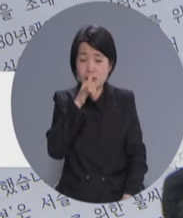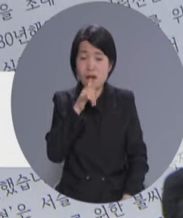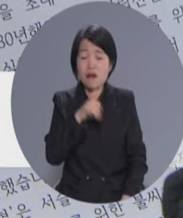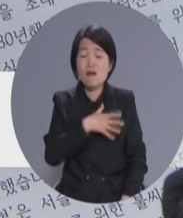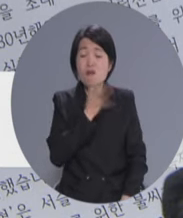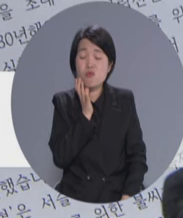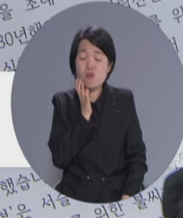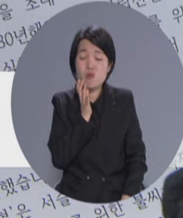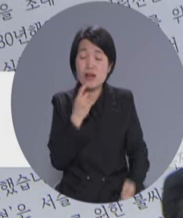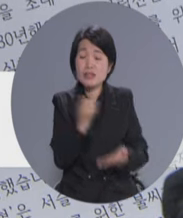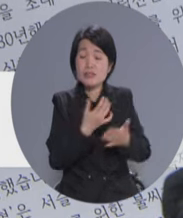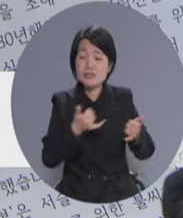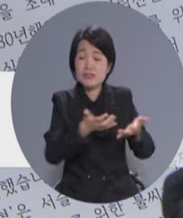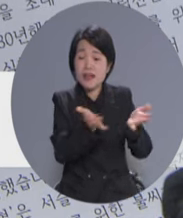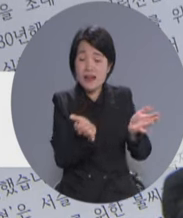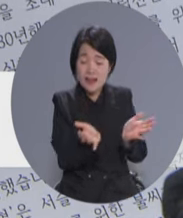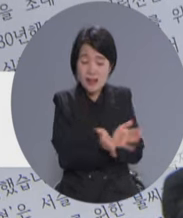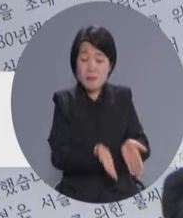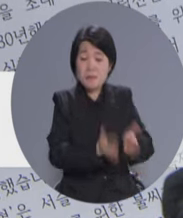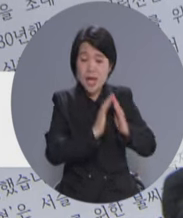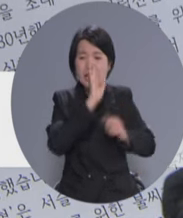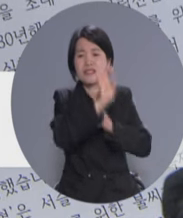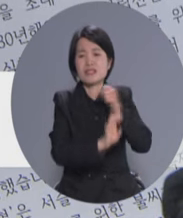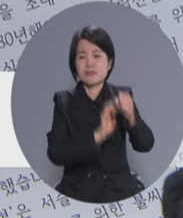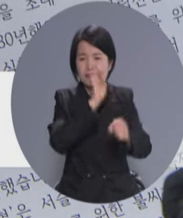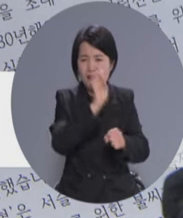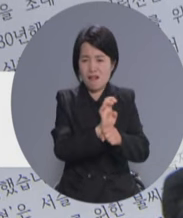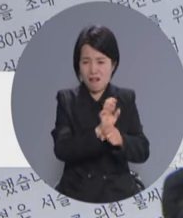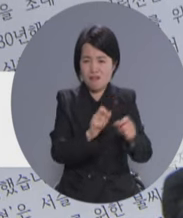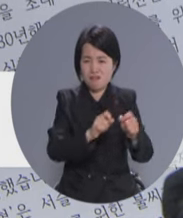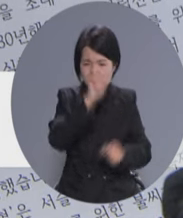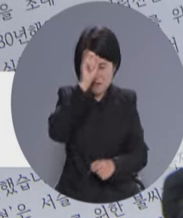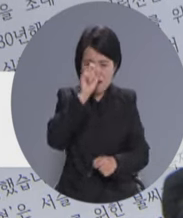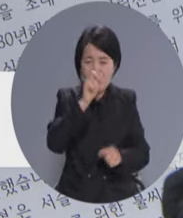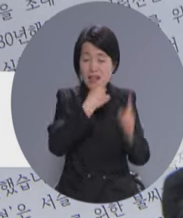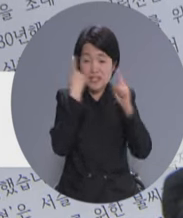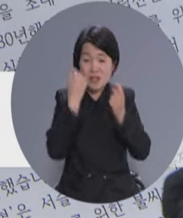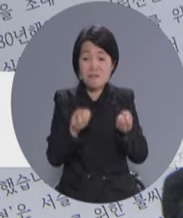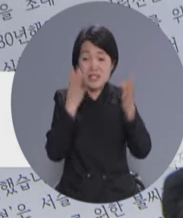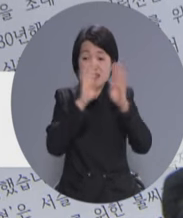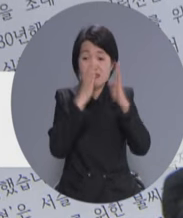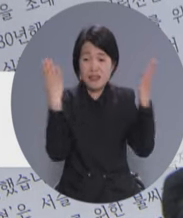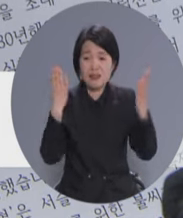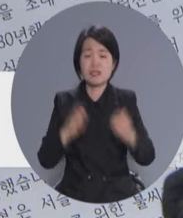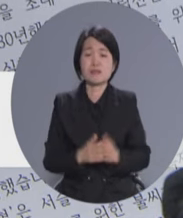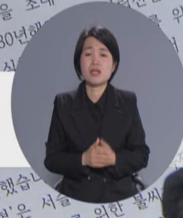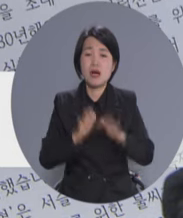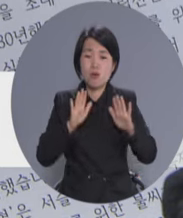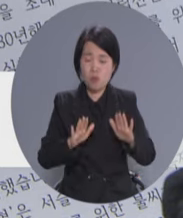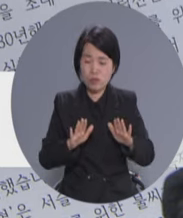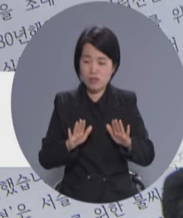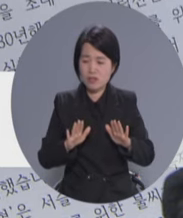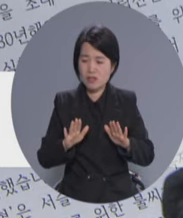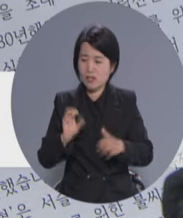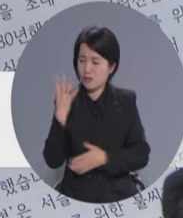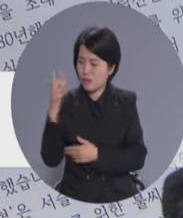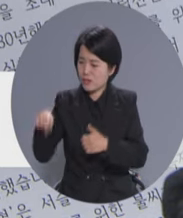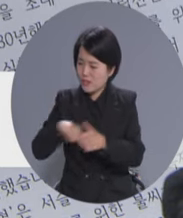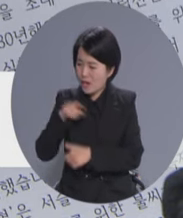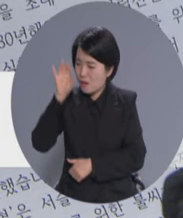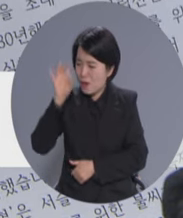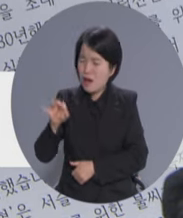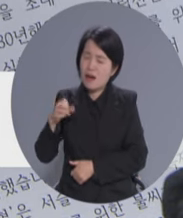언론인들이 해직 언론인 협의회를 꾸린지 40년을 맞아 기념식을 가졌는데요 오늘날의 언론 현실을